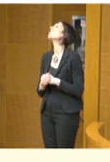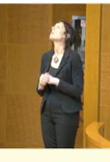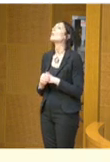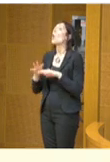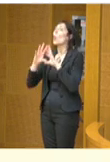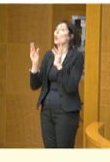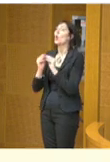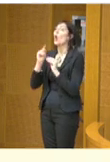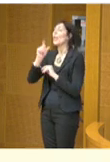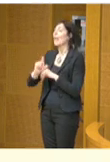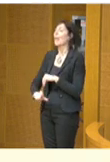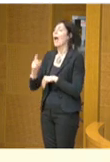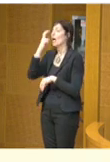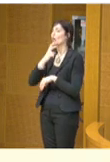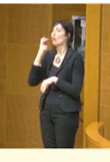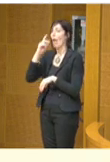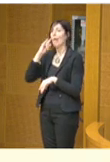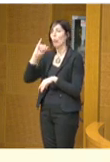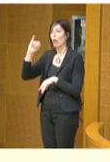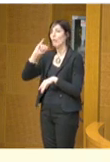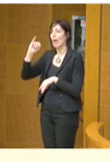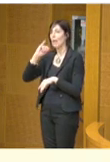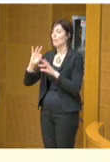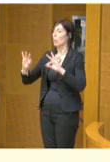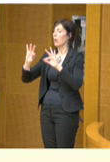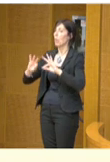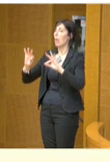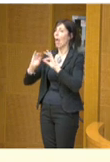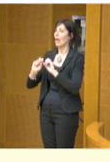l'appunto preparato questo breve video per noi.